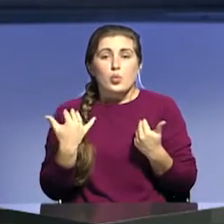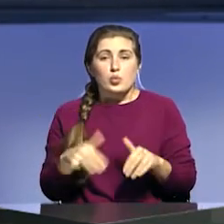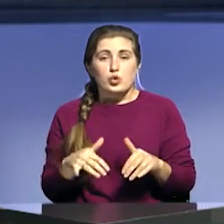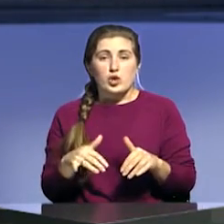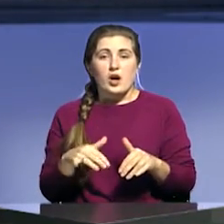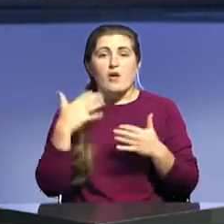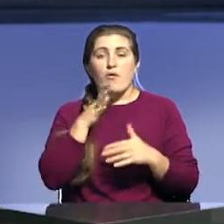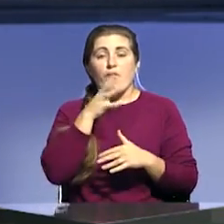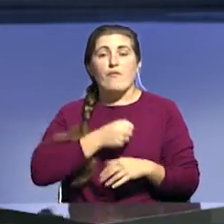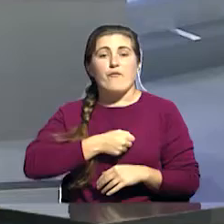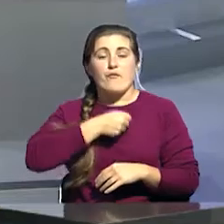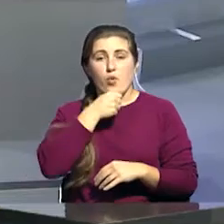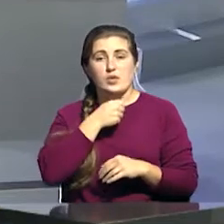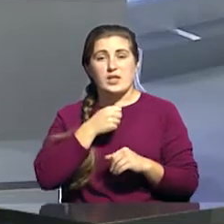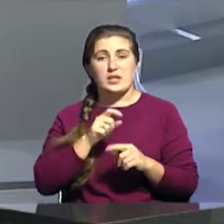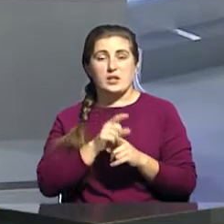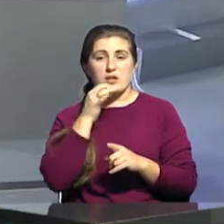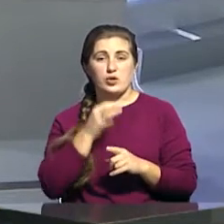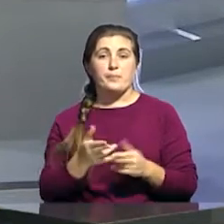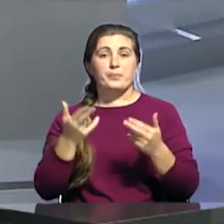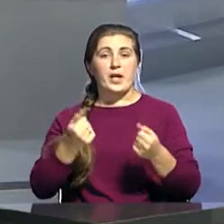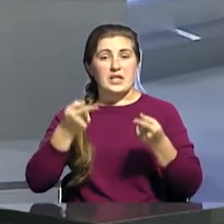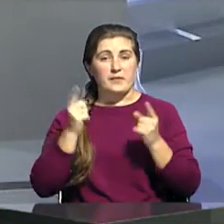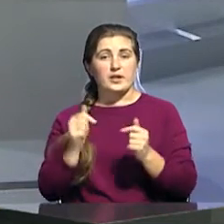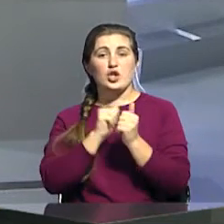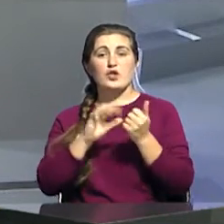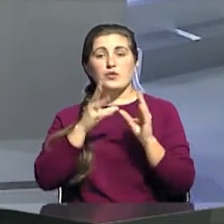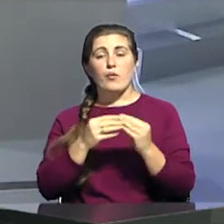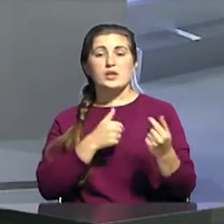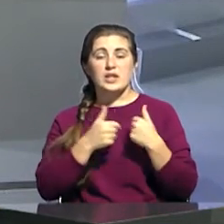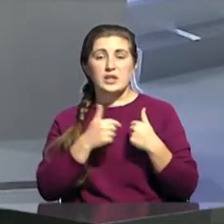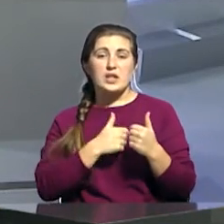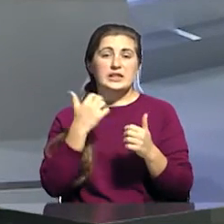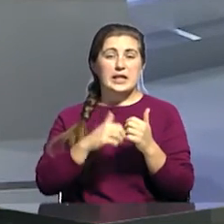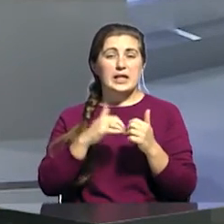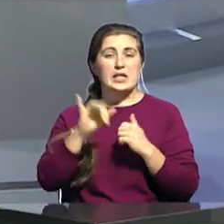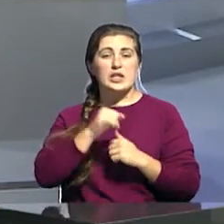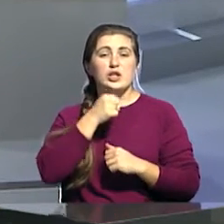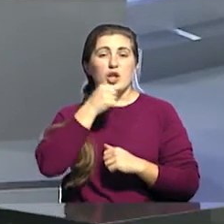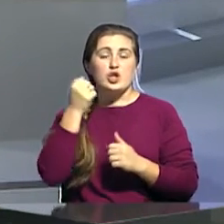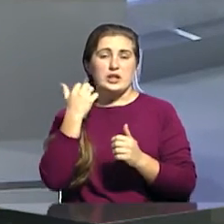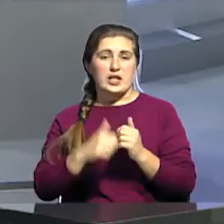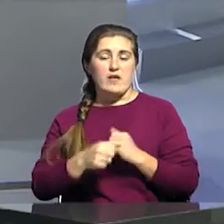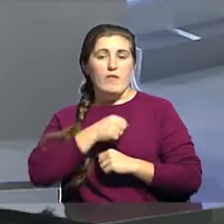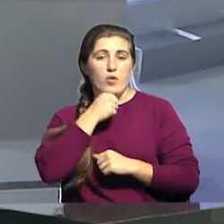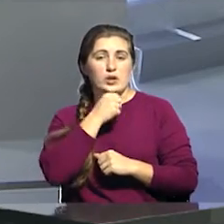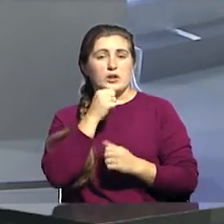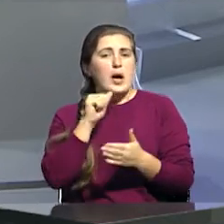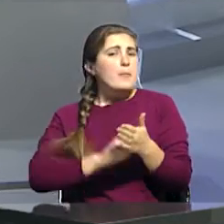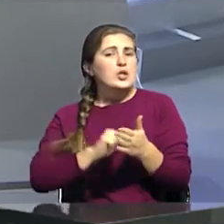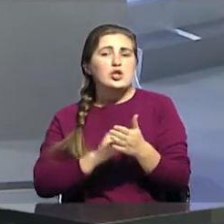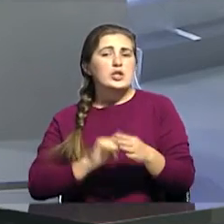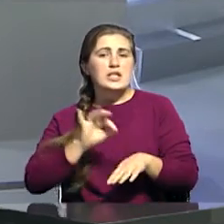в возрасте, да, скажем? Действительно. Чаще всего страдают средний и старше среднего возраста. А в принципе причины